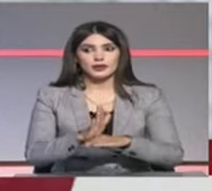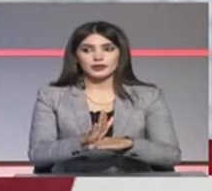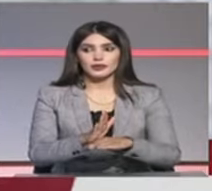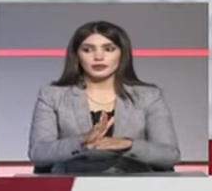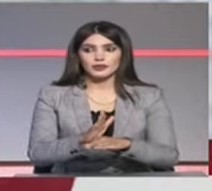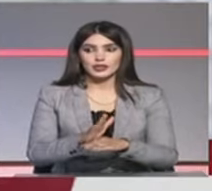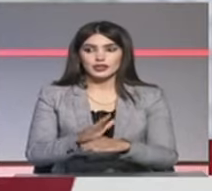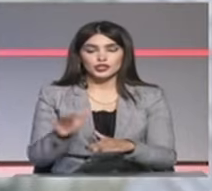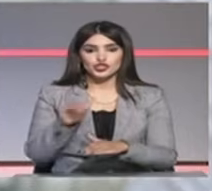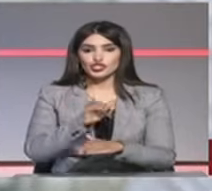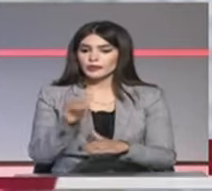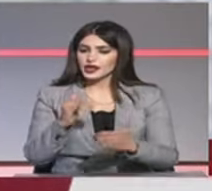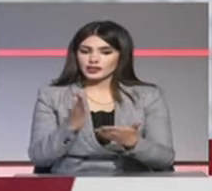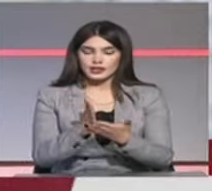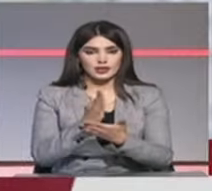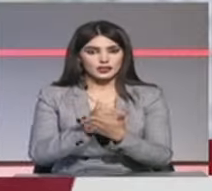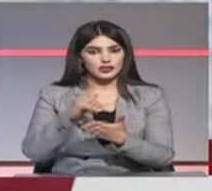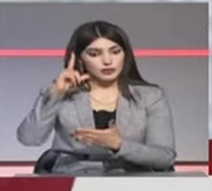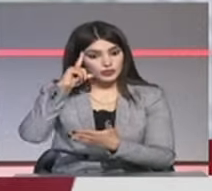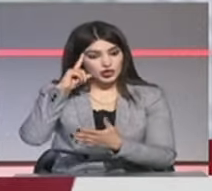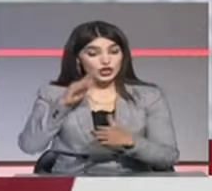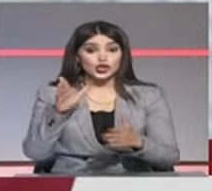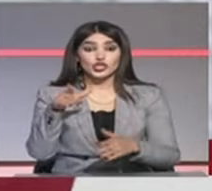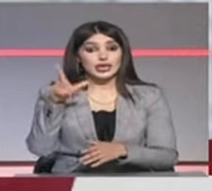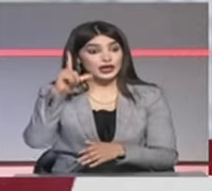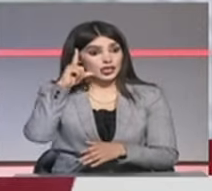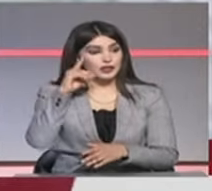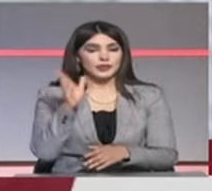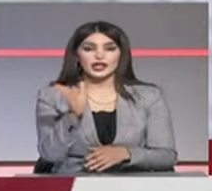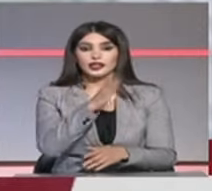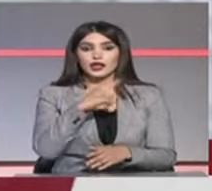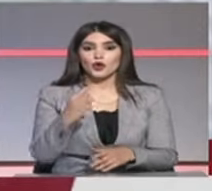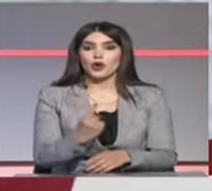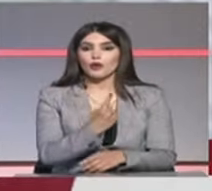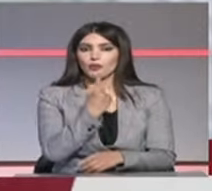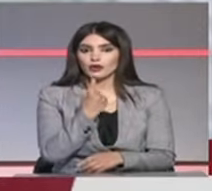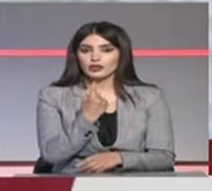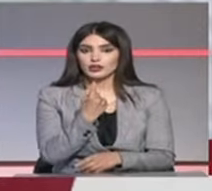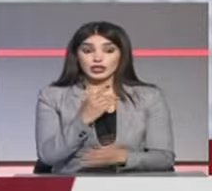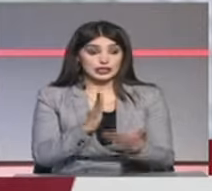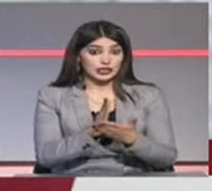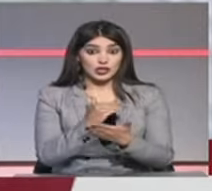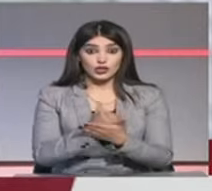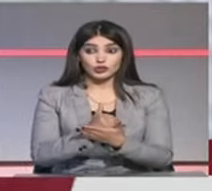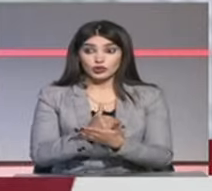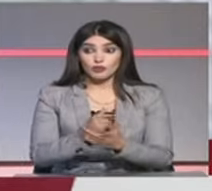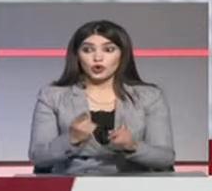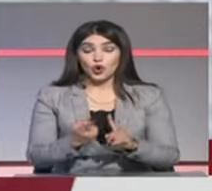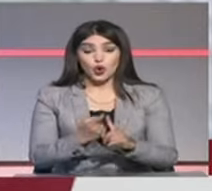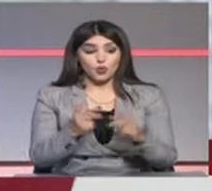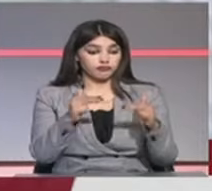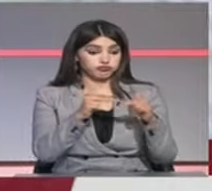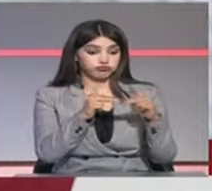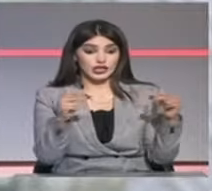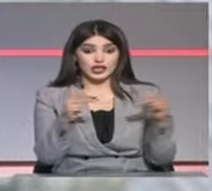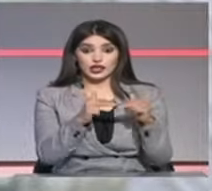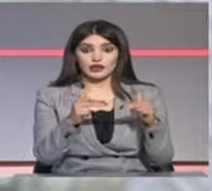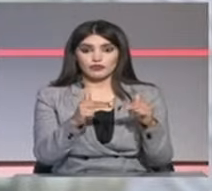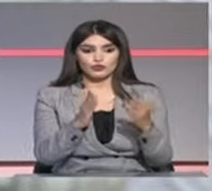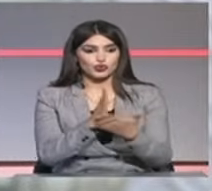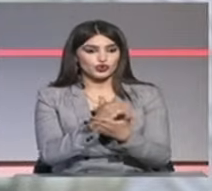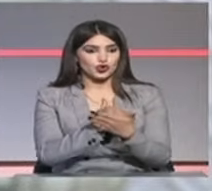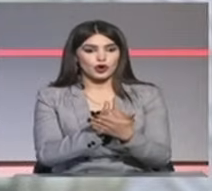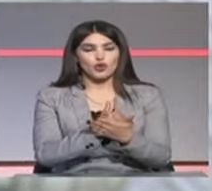لتقسيم ليبيا ليبيا دوله واحده والتقسيم سيكونوا مقدمه لتقسيم